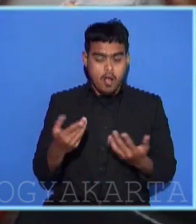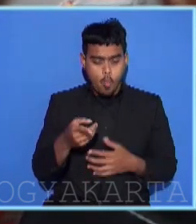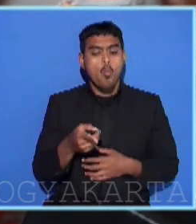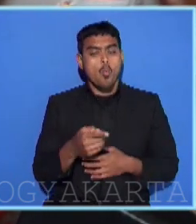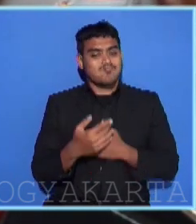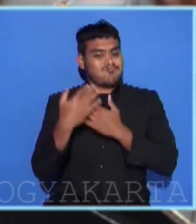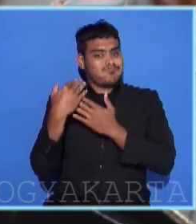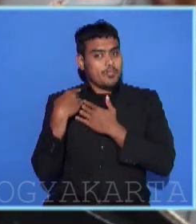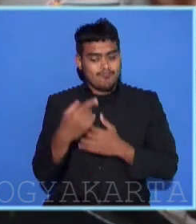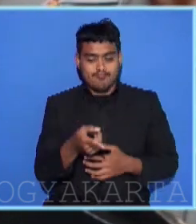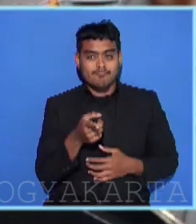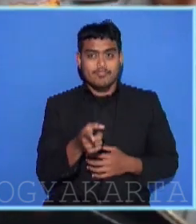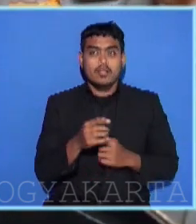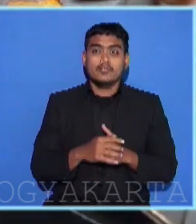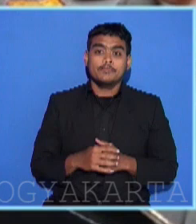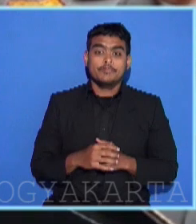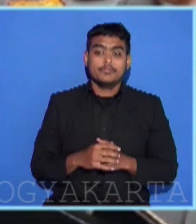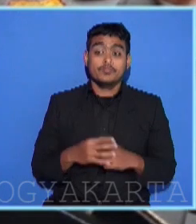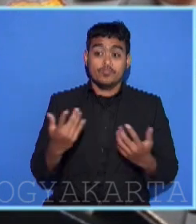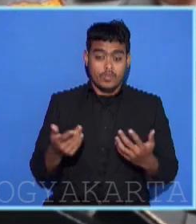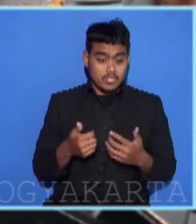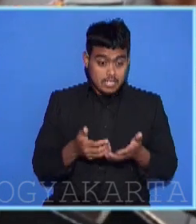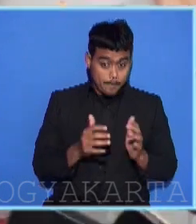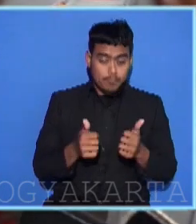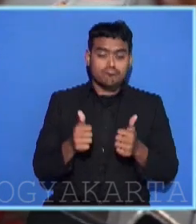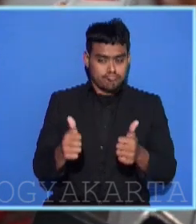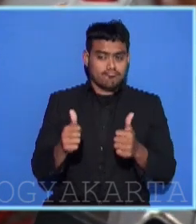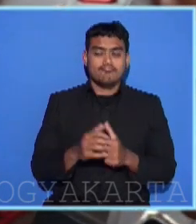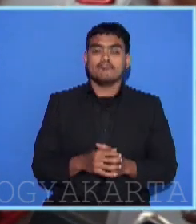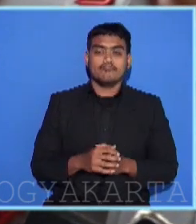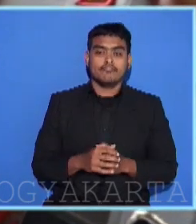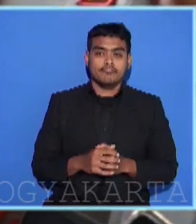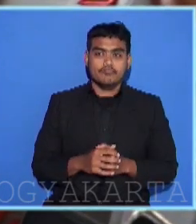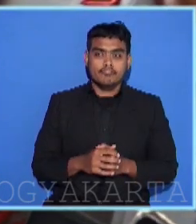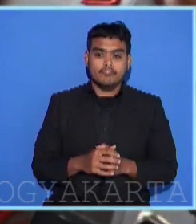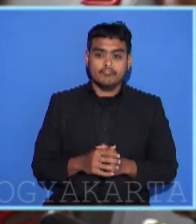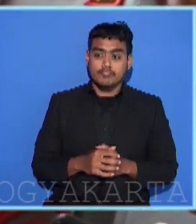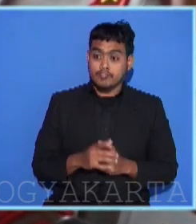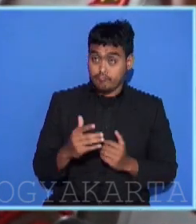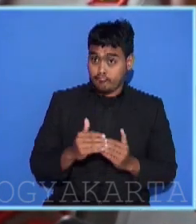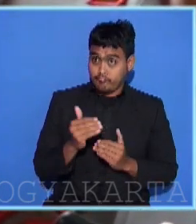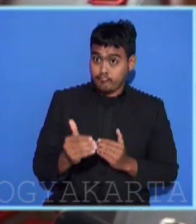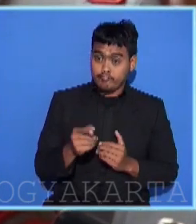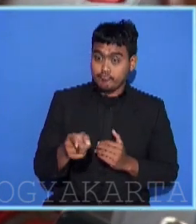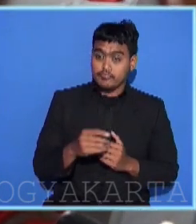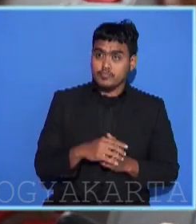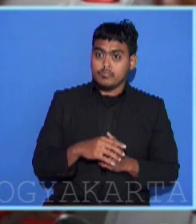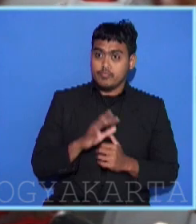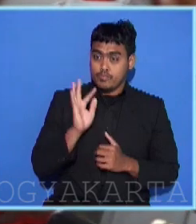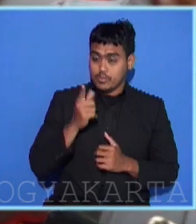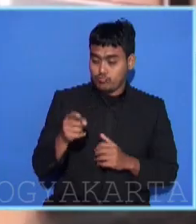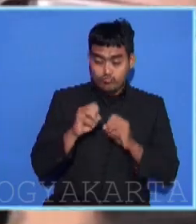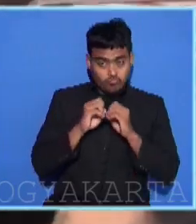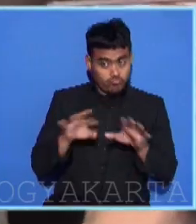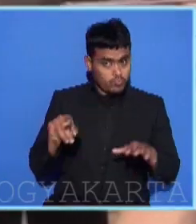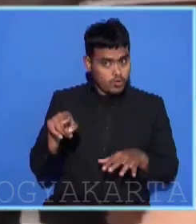dipertanggungjawabkan secara ilmiah. Ini ada hal yang tidak diperbolehkan dan kemudian segera dirilis ke publik. Saya kira